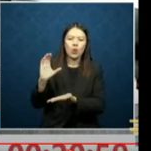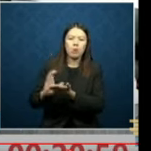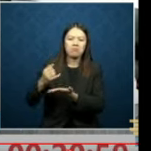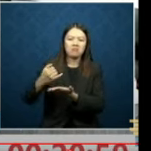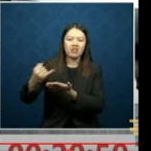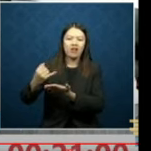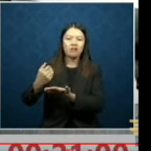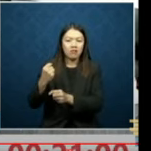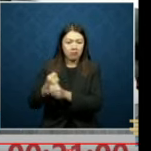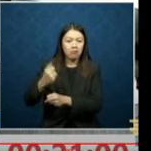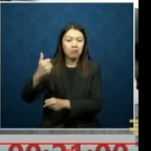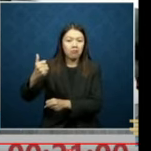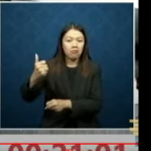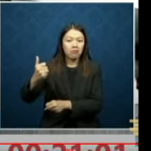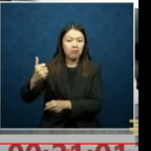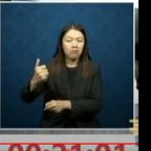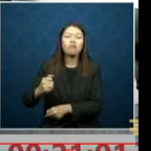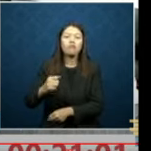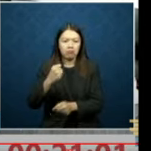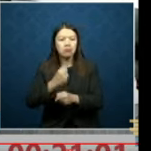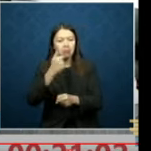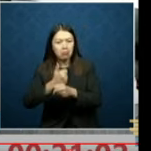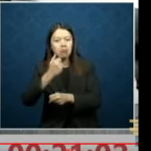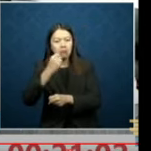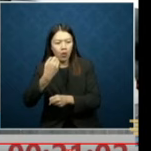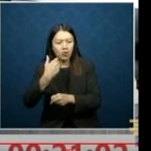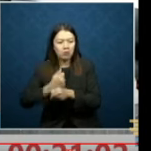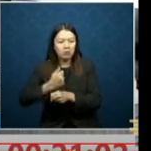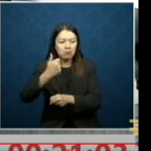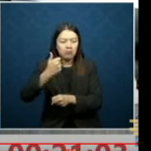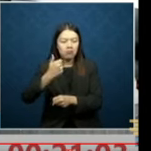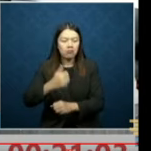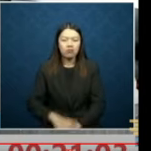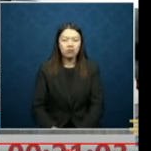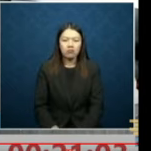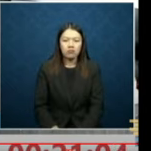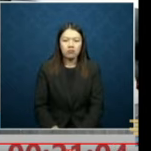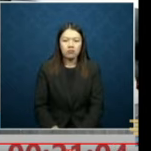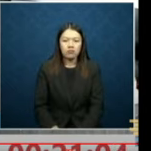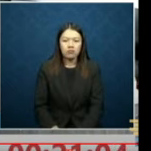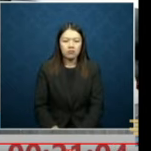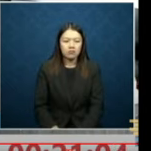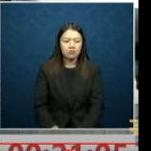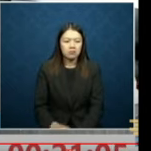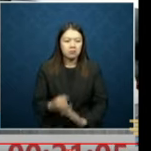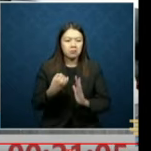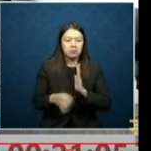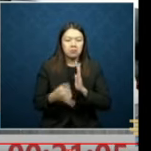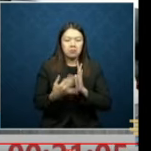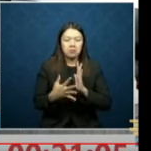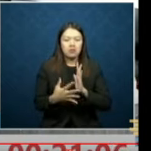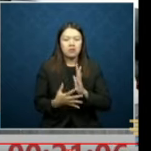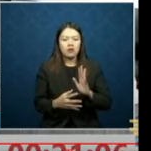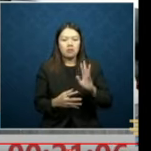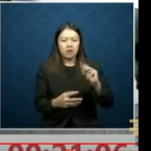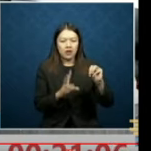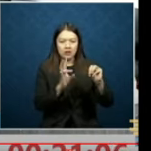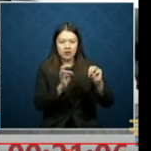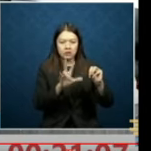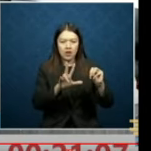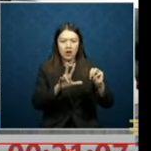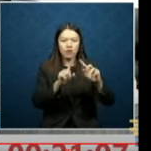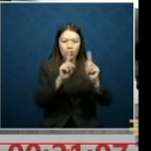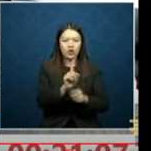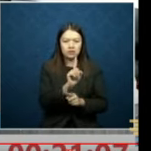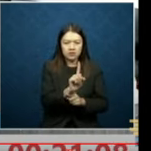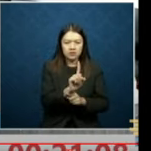จ่ายสามารถทำได้ท่านบอกสามารถทำได้นะครับบอกว่าไม่ผิดตามมาตรา73วงเล็บ1พ.ร.บ.